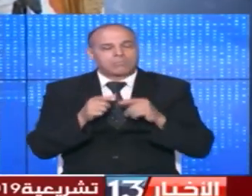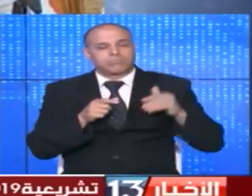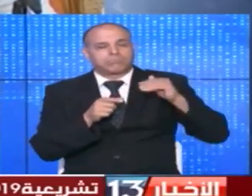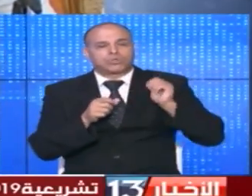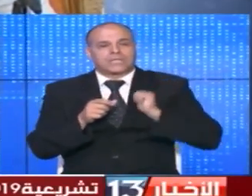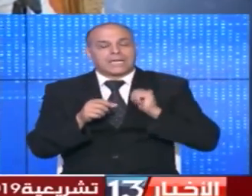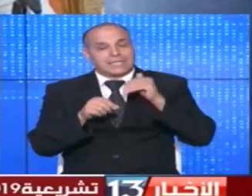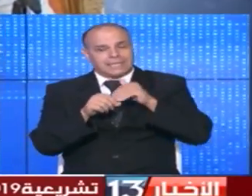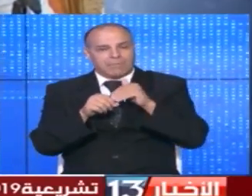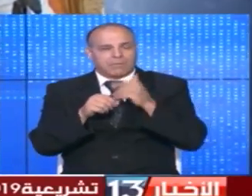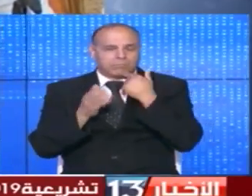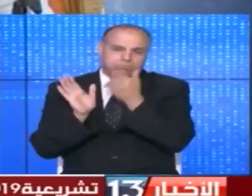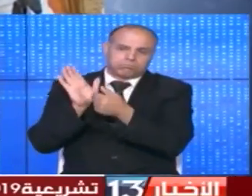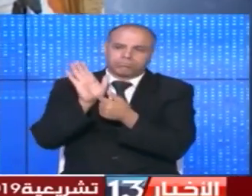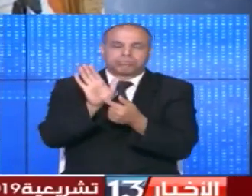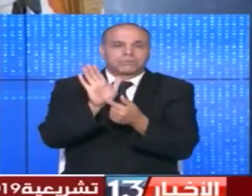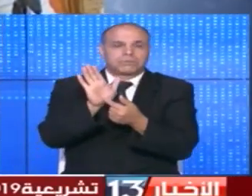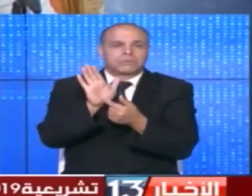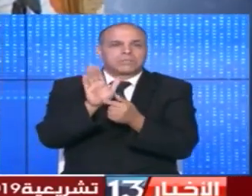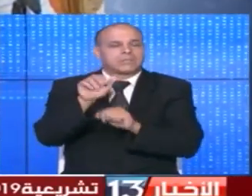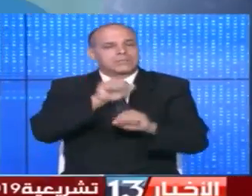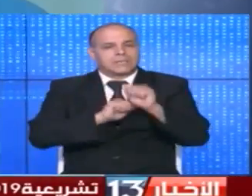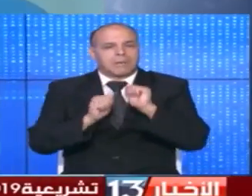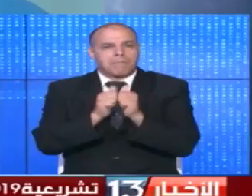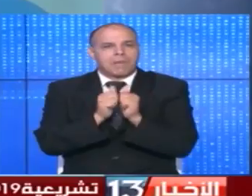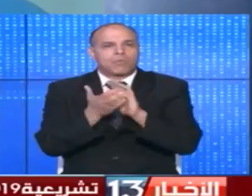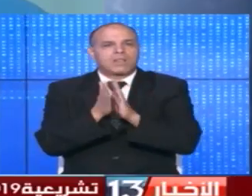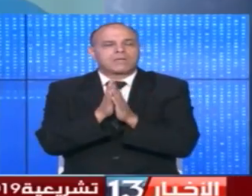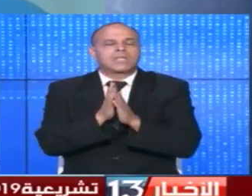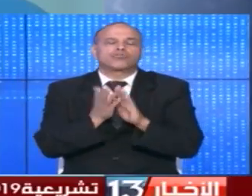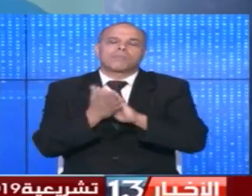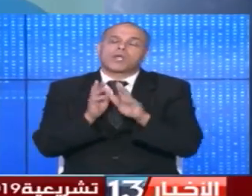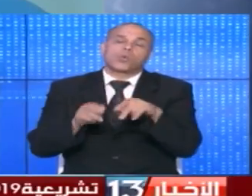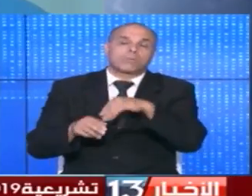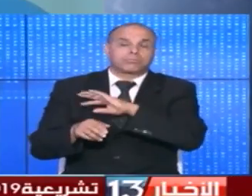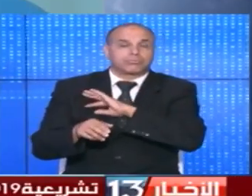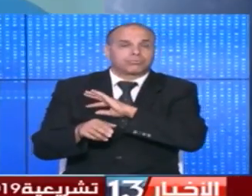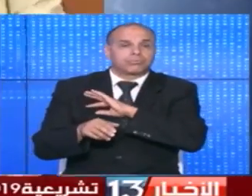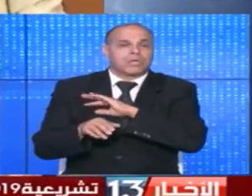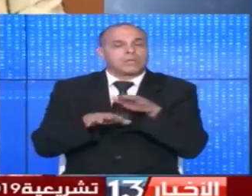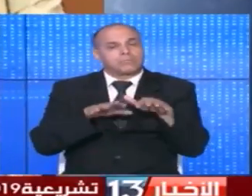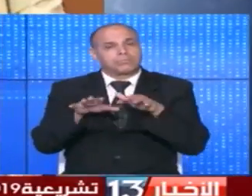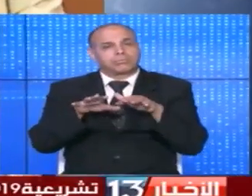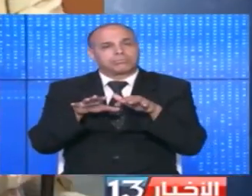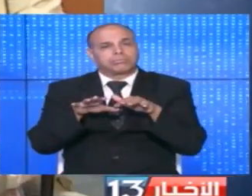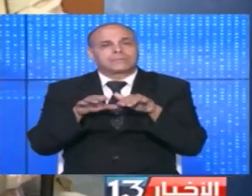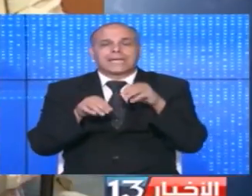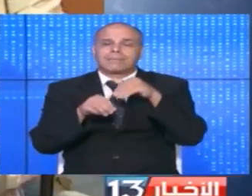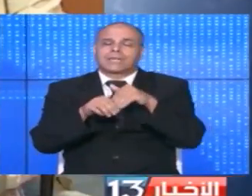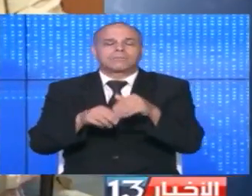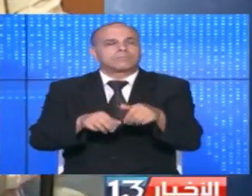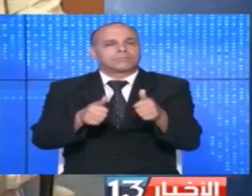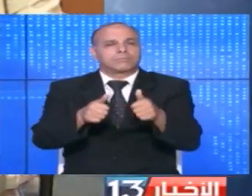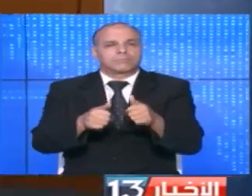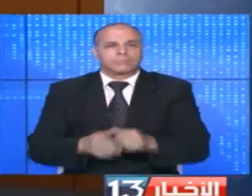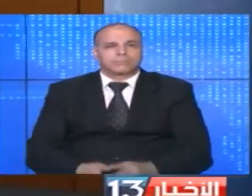للانتخابات مزيد التنسيق مع منظمات المجتمع المدني لحسن سير المسار الانتخابي